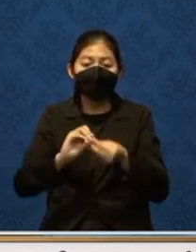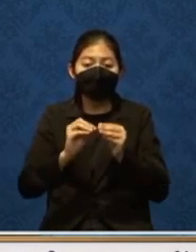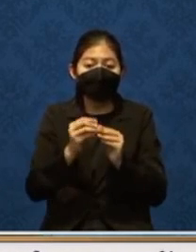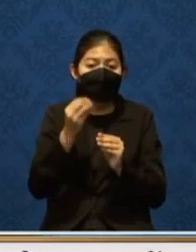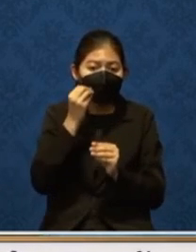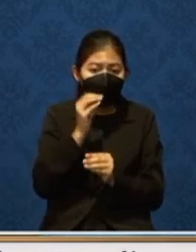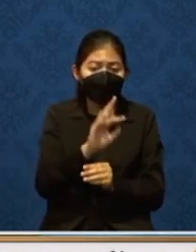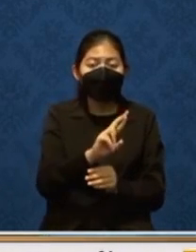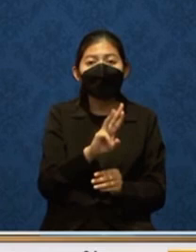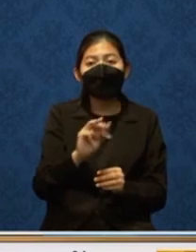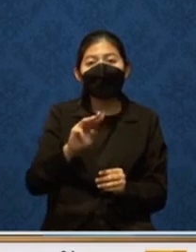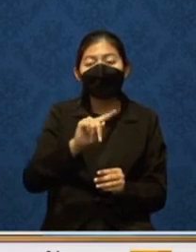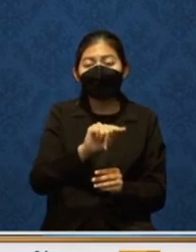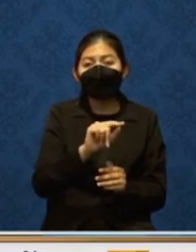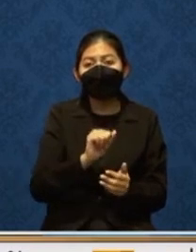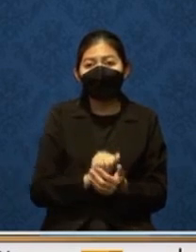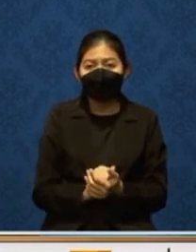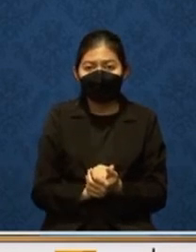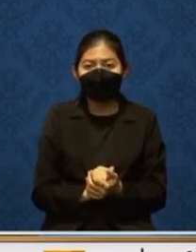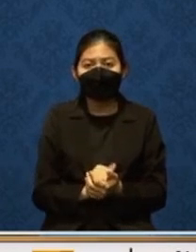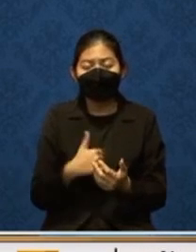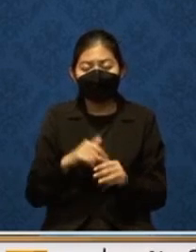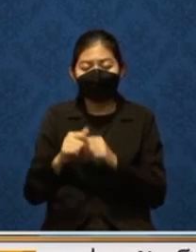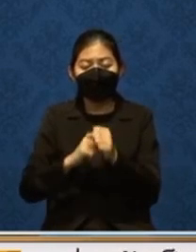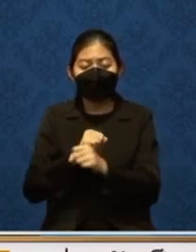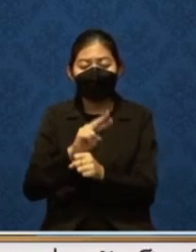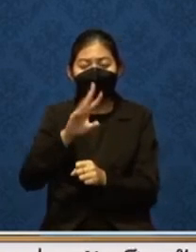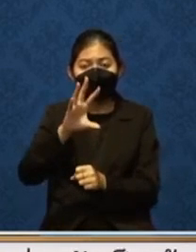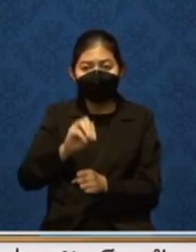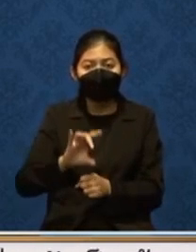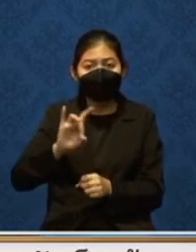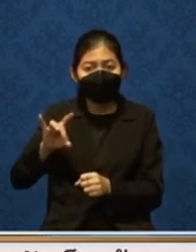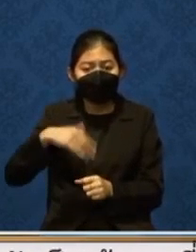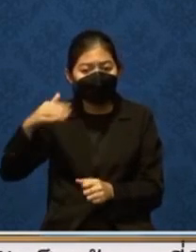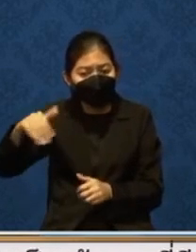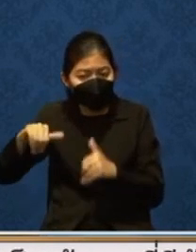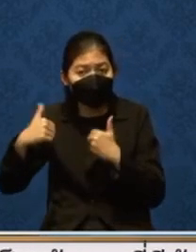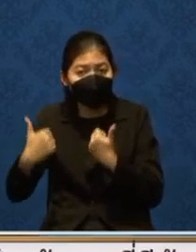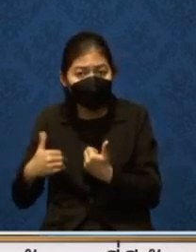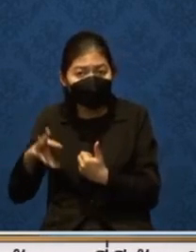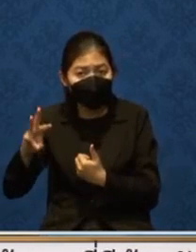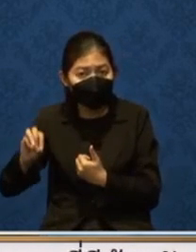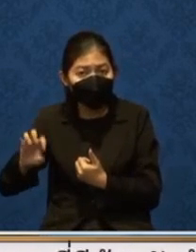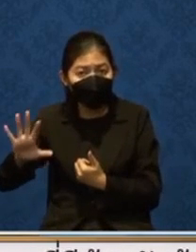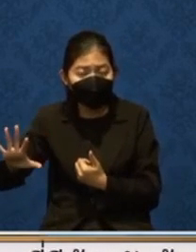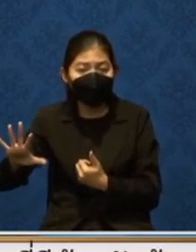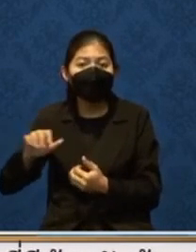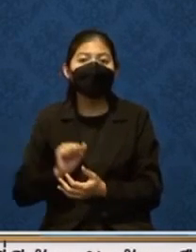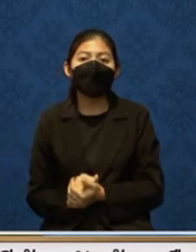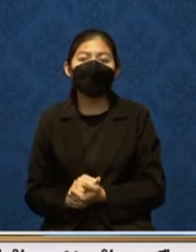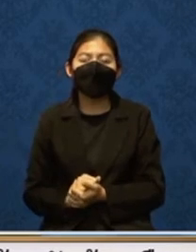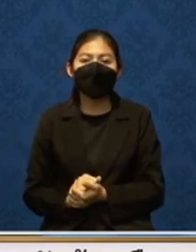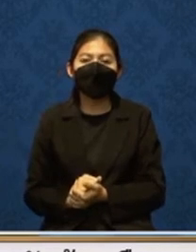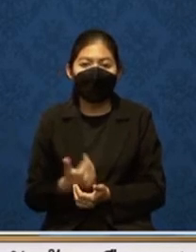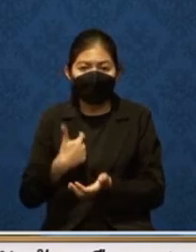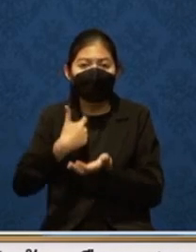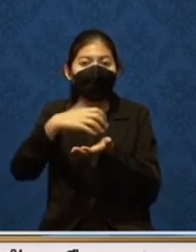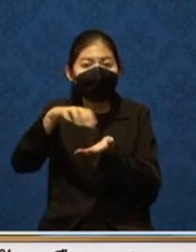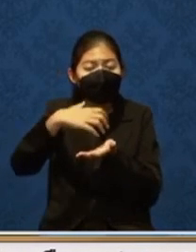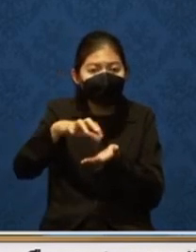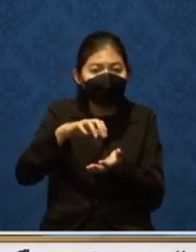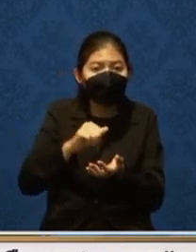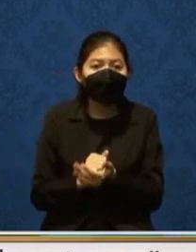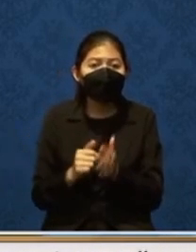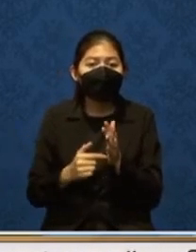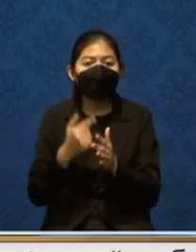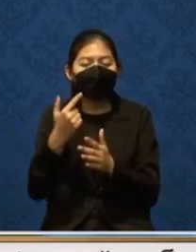ทนป 58 และจถปัจจบัน นั่นเองและทผมบอกในตอนต้นครับ ว่านี้เปกจ